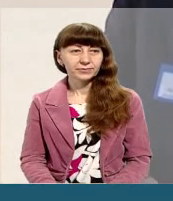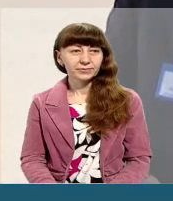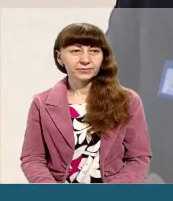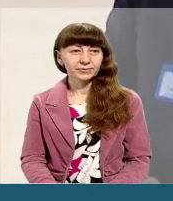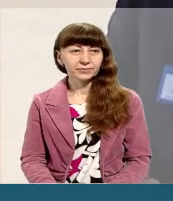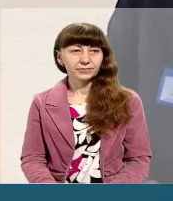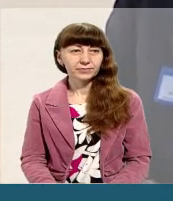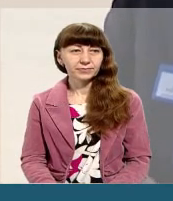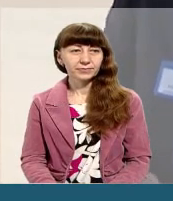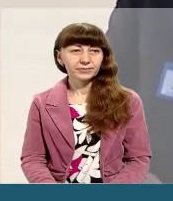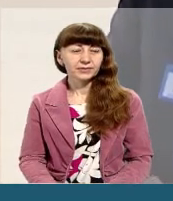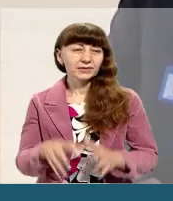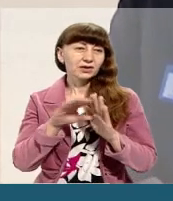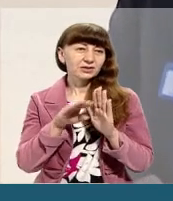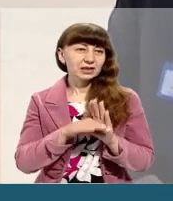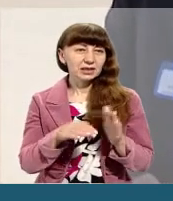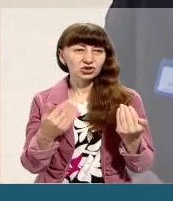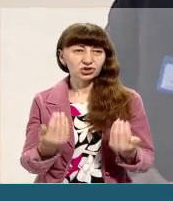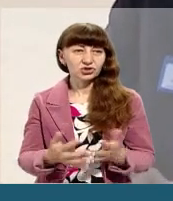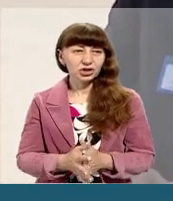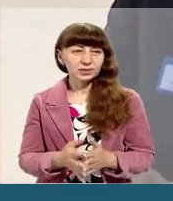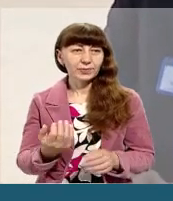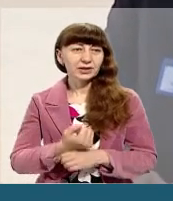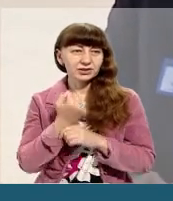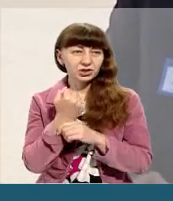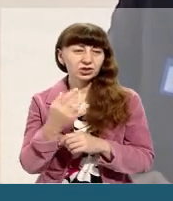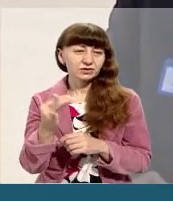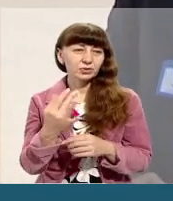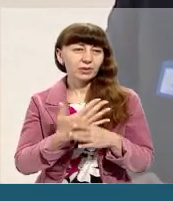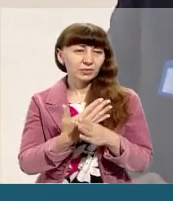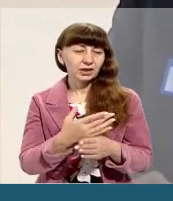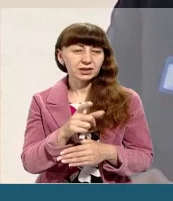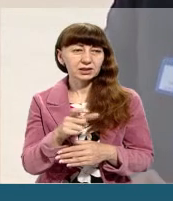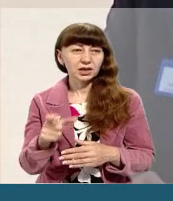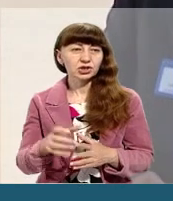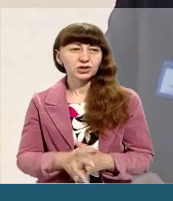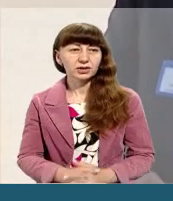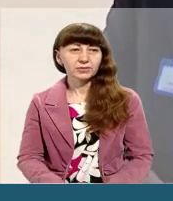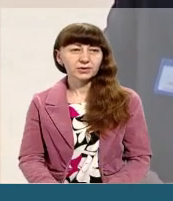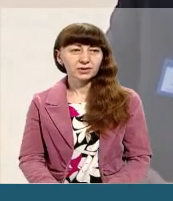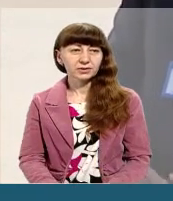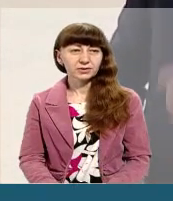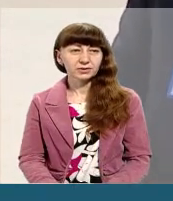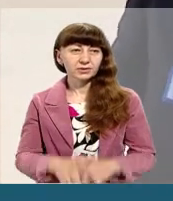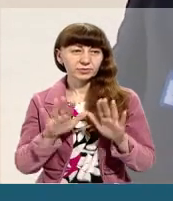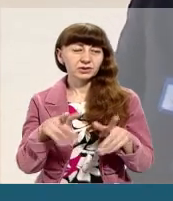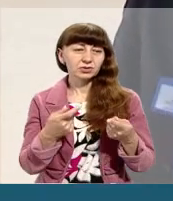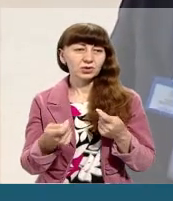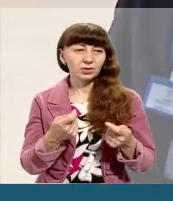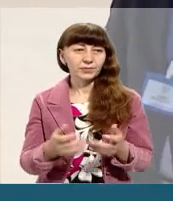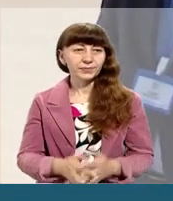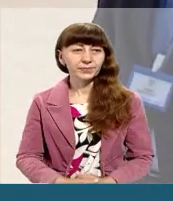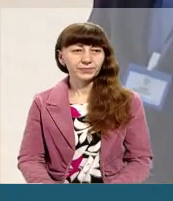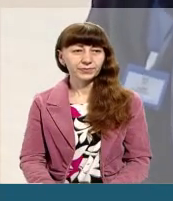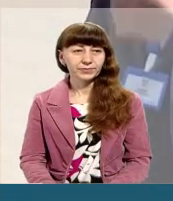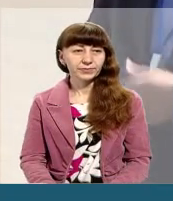назад, поэтому наша задача сейчас поддерживать и помогать гражданам. Местные исполнительные власти должны как